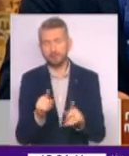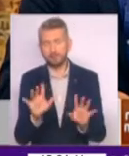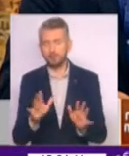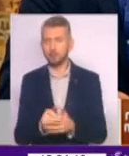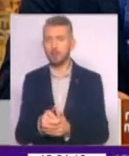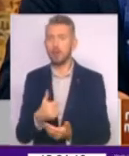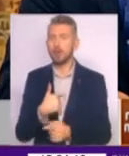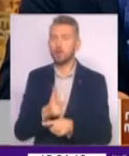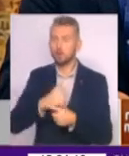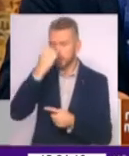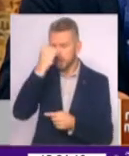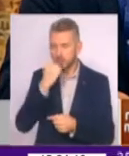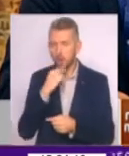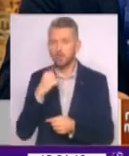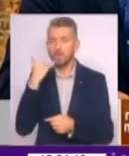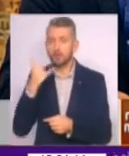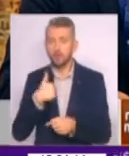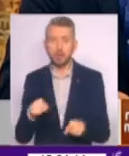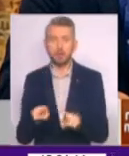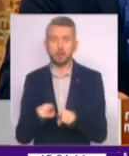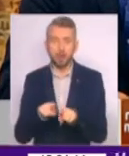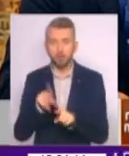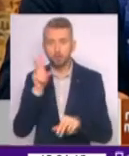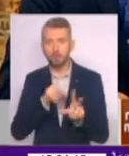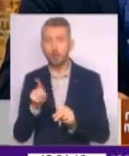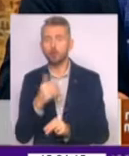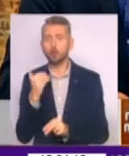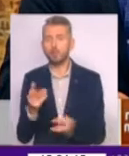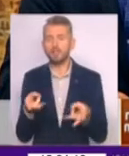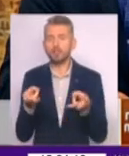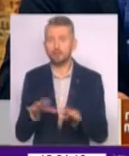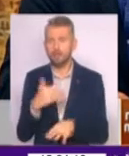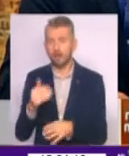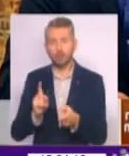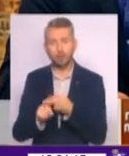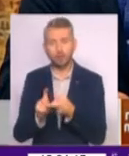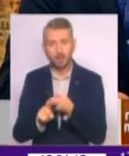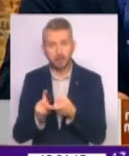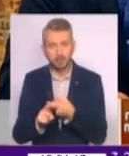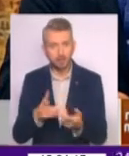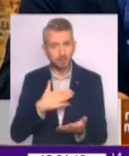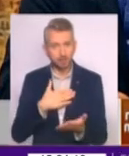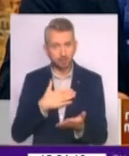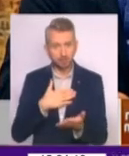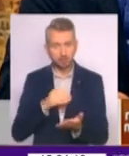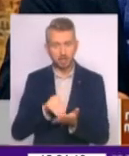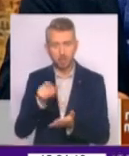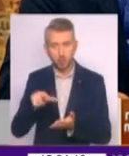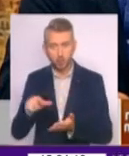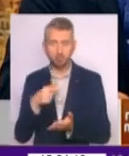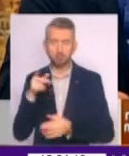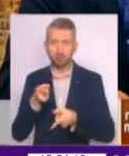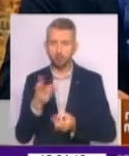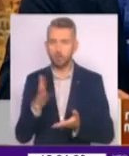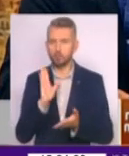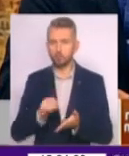дуже дякую. Дякую за дзвінок. Я також, звичайно, сподіваюся, що ви залишили ваші контакти редакторам, тому що дійсно, якщо будуть